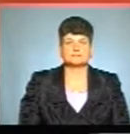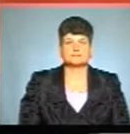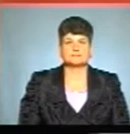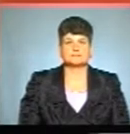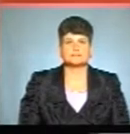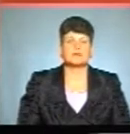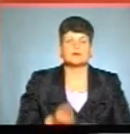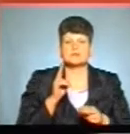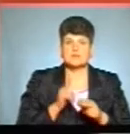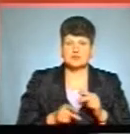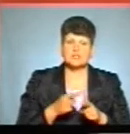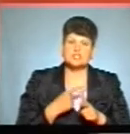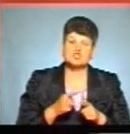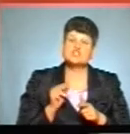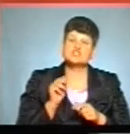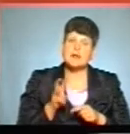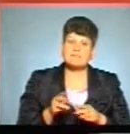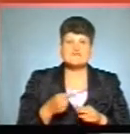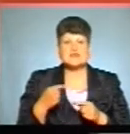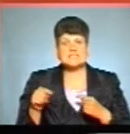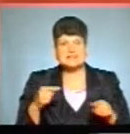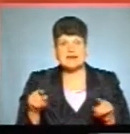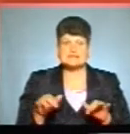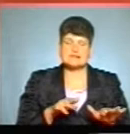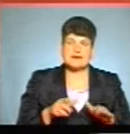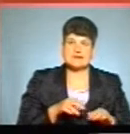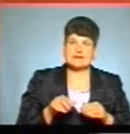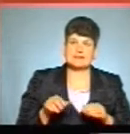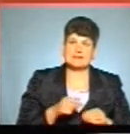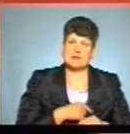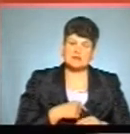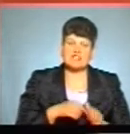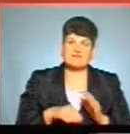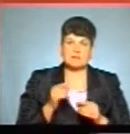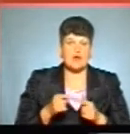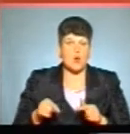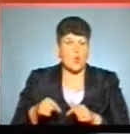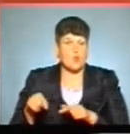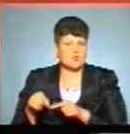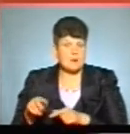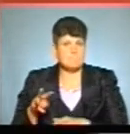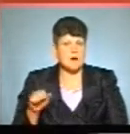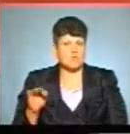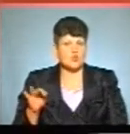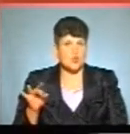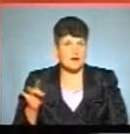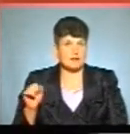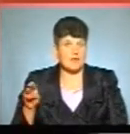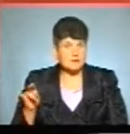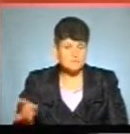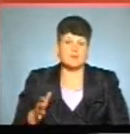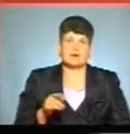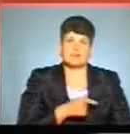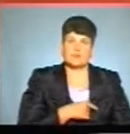І на завершення, чим відрізняється діяльність депутатів, вибраних на окрузі, тобто по мажоритарці, та депутатів,